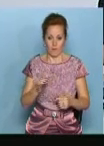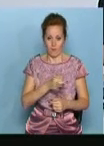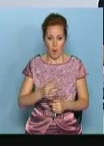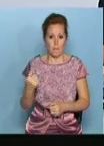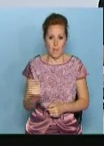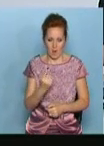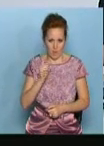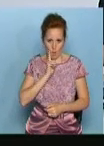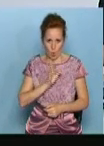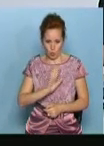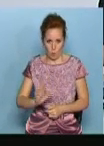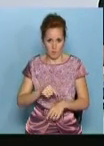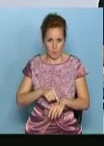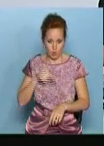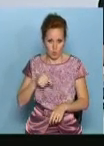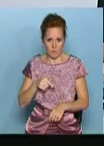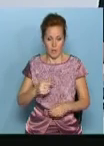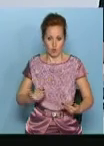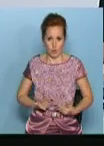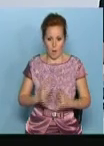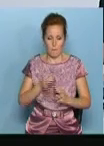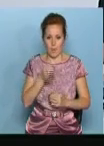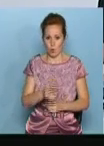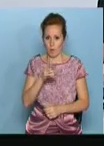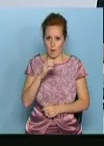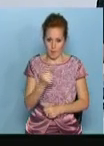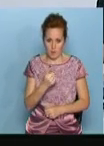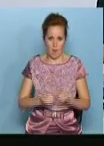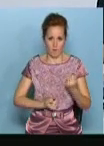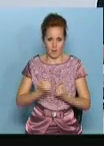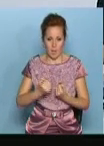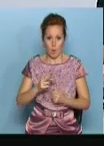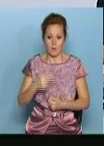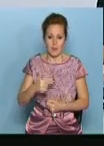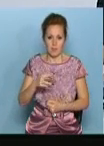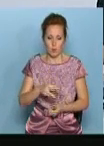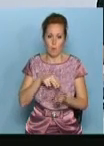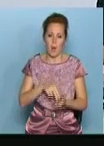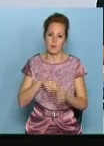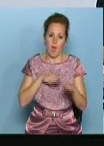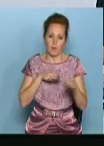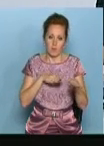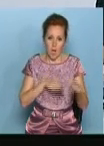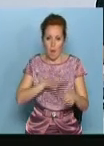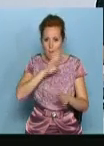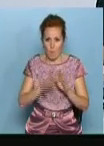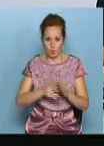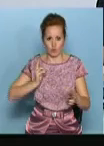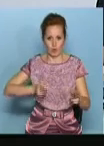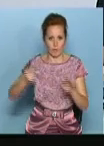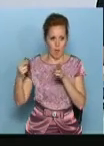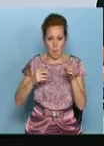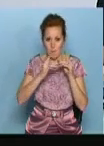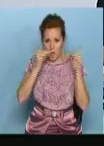Первыми неудобства прочувствовали жители поселка Кес. Водители буквально по полчаса простаивали на дороге под железнодорожным мостом. Решить